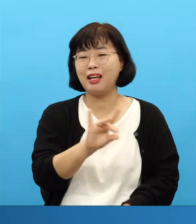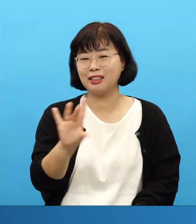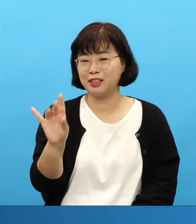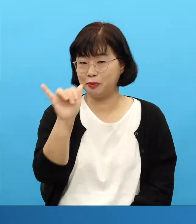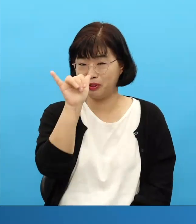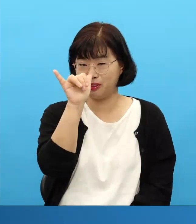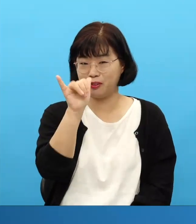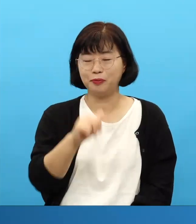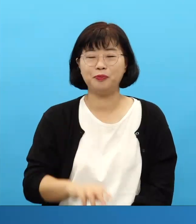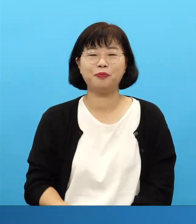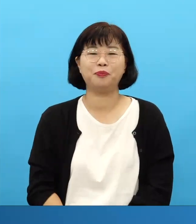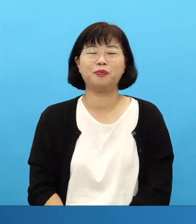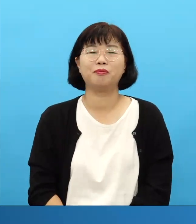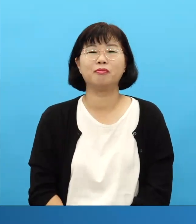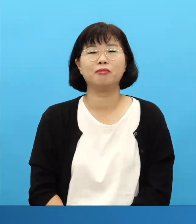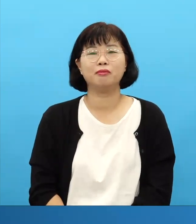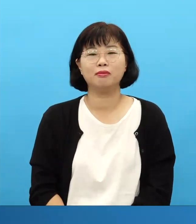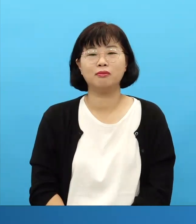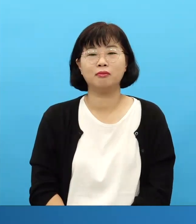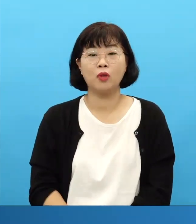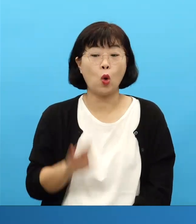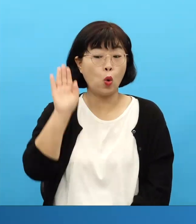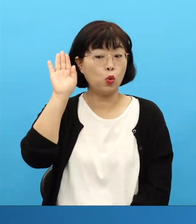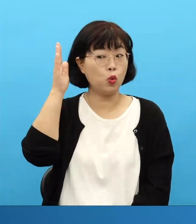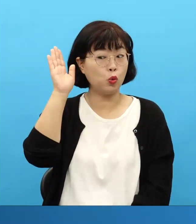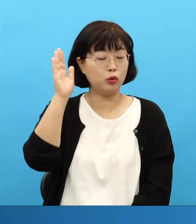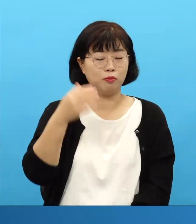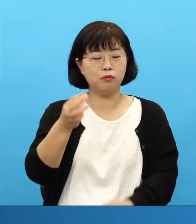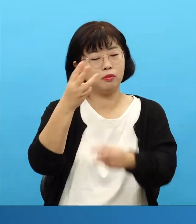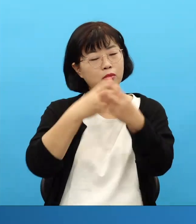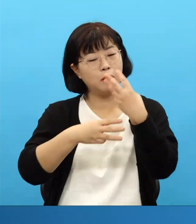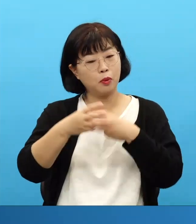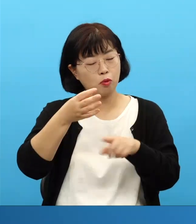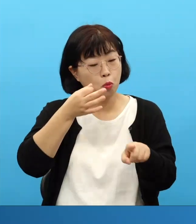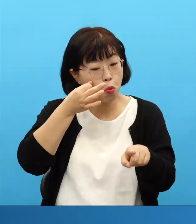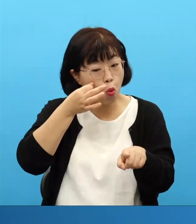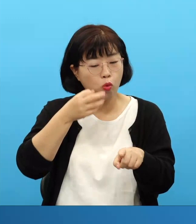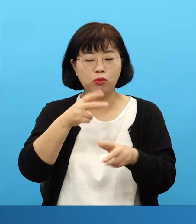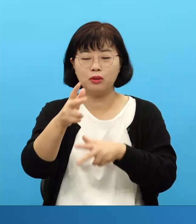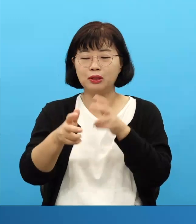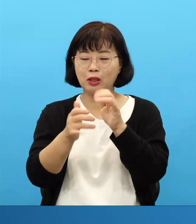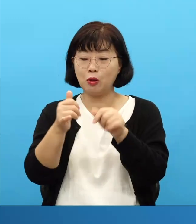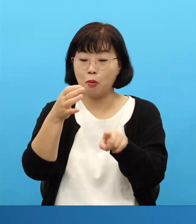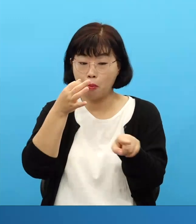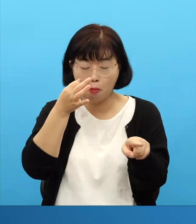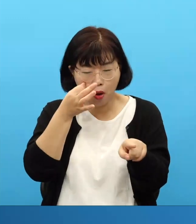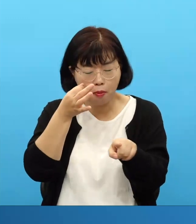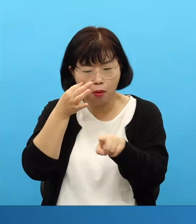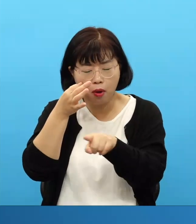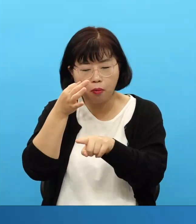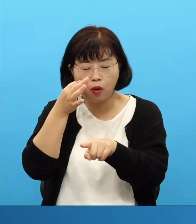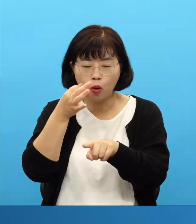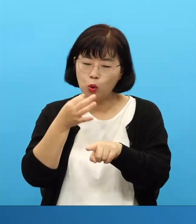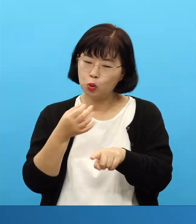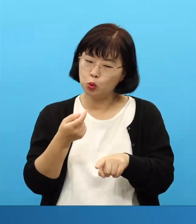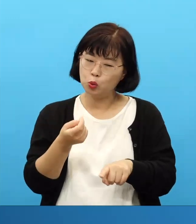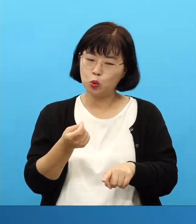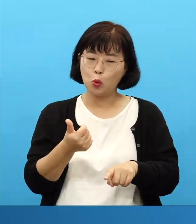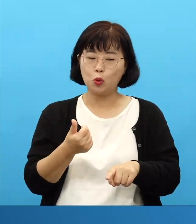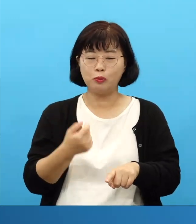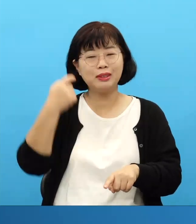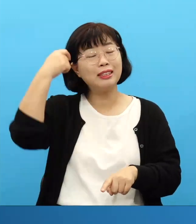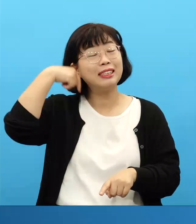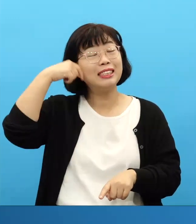people. 근데 요즘 보니까 렘넌트도 그렇고 산업인들도 그렇고 이렇게 좀 안정된 이런 분들이